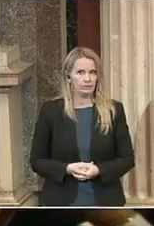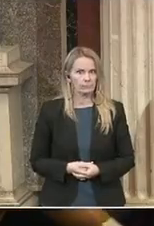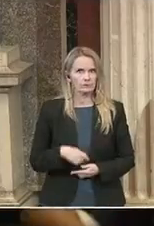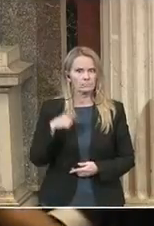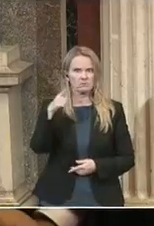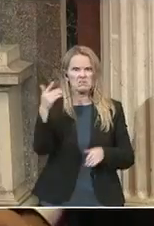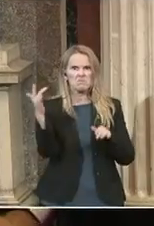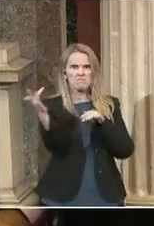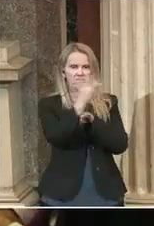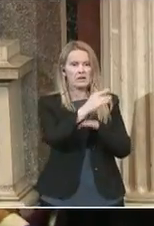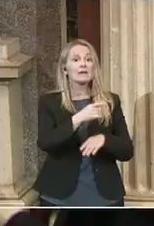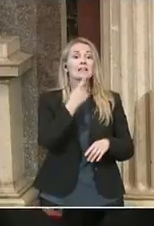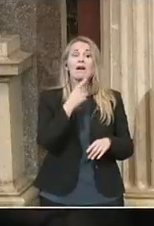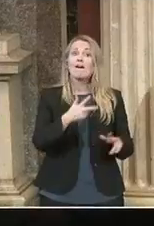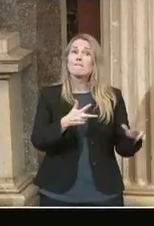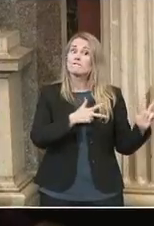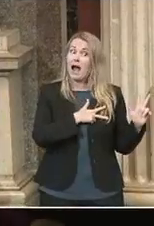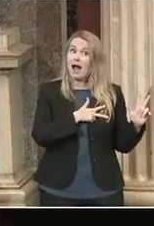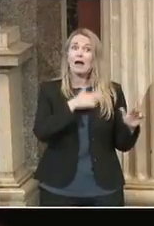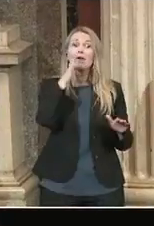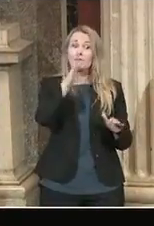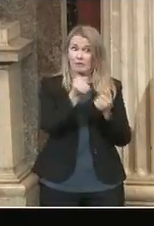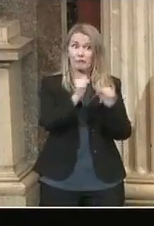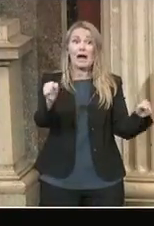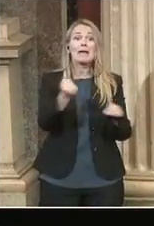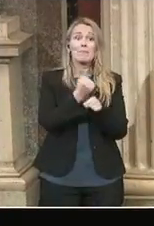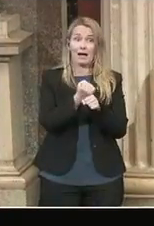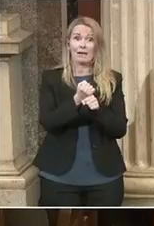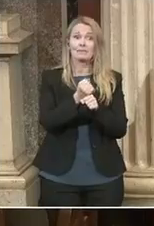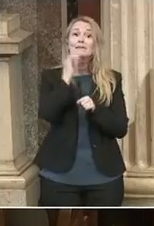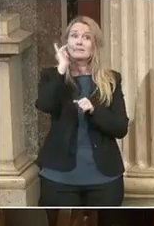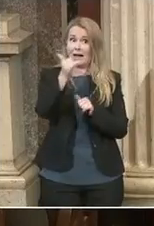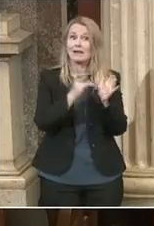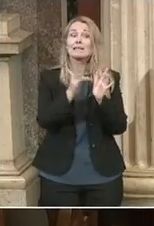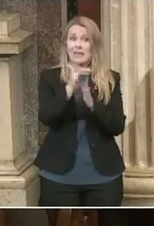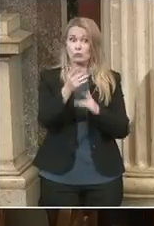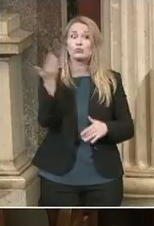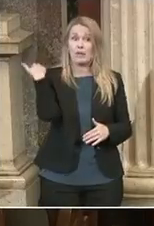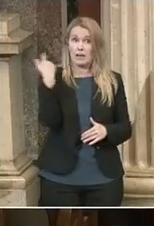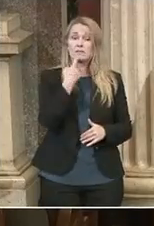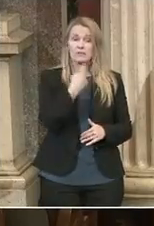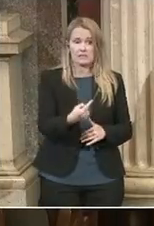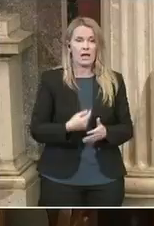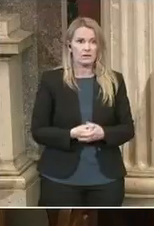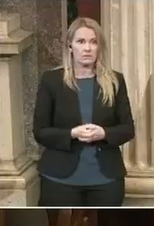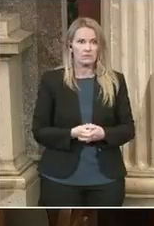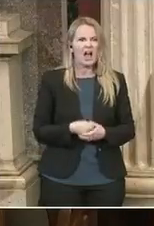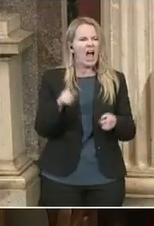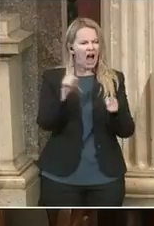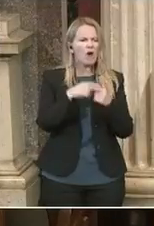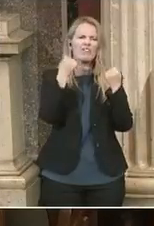Wahrheit die Wahrheit wird euch frei Maen hat Jesus gesagt auch wenn Sie schwer